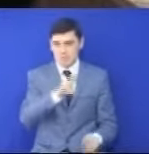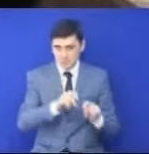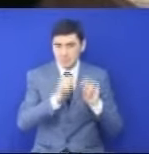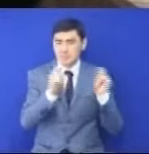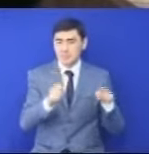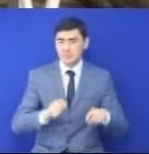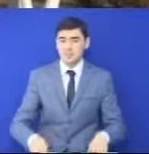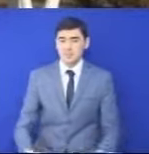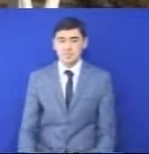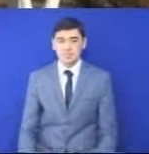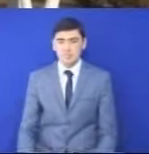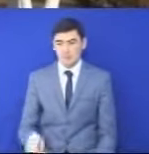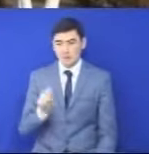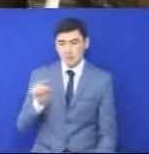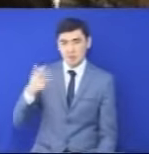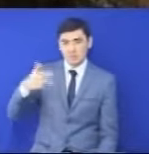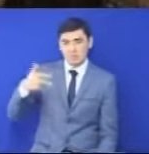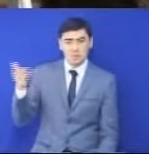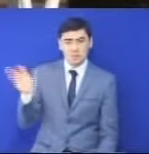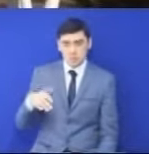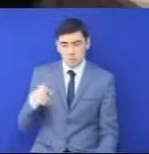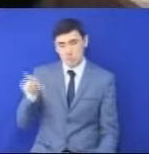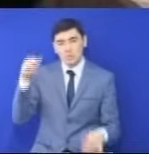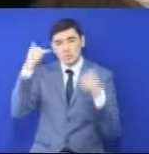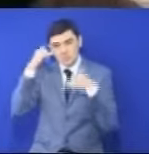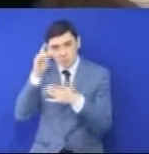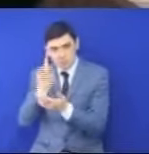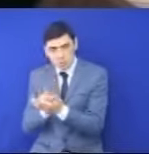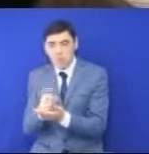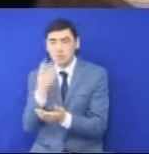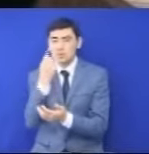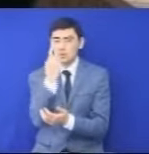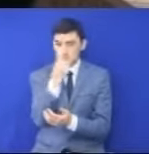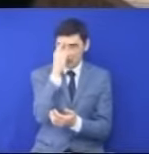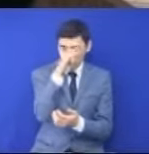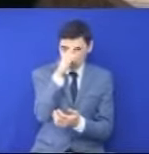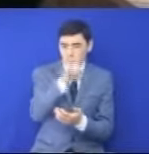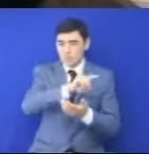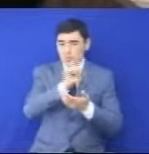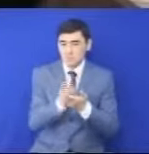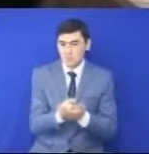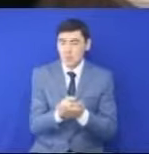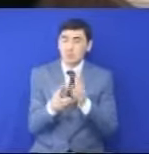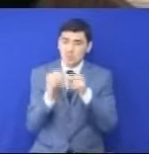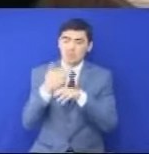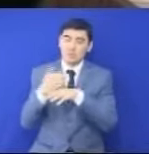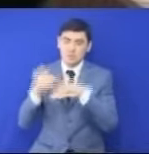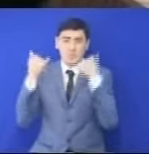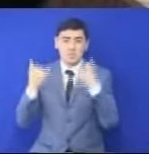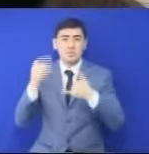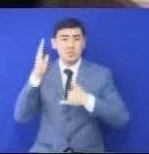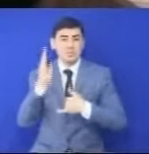30 голов домашней скотины должно быть. Это главное условие при получении субсидии. Еще должен быть один бычок. Сегодня кооперативы создаются